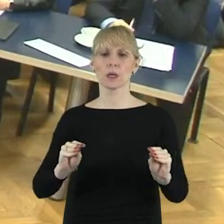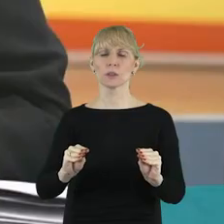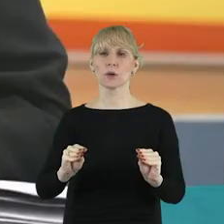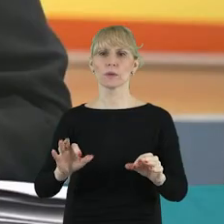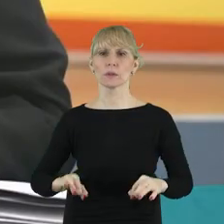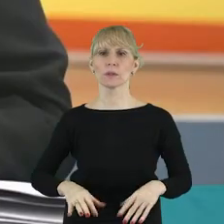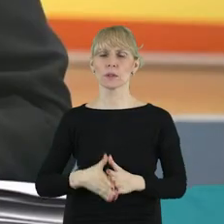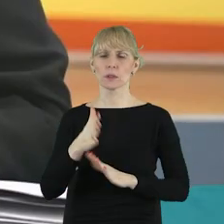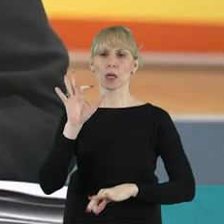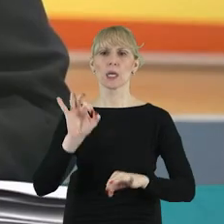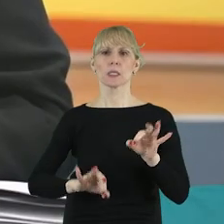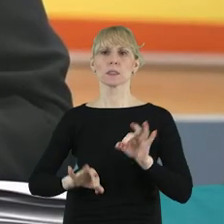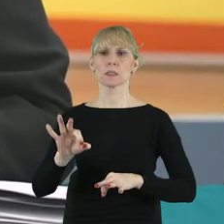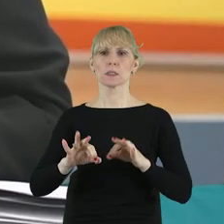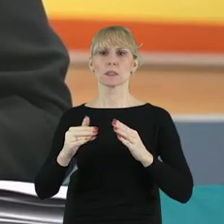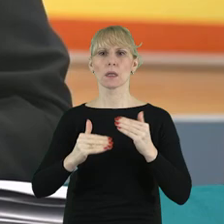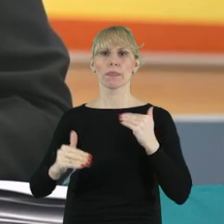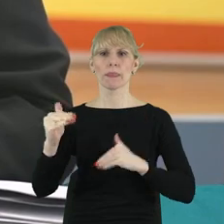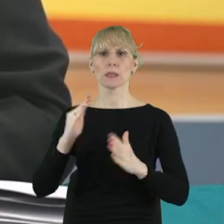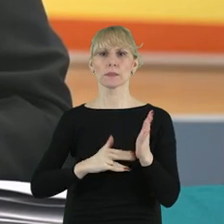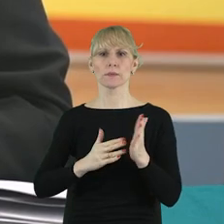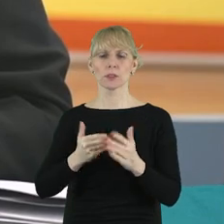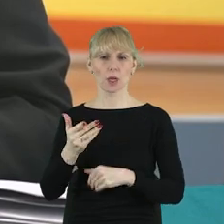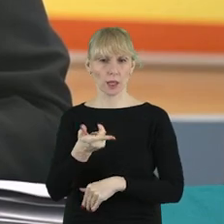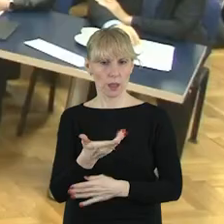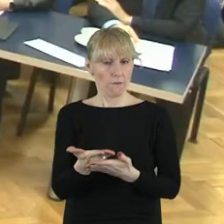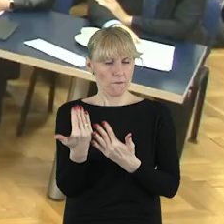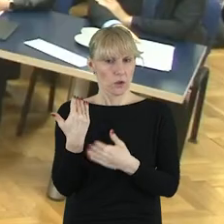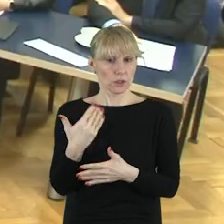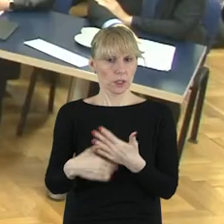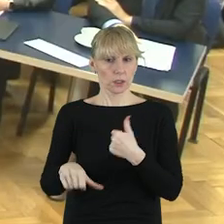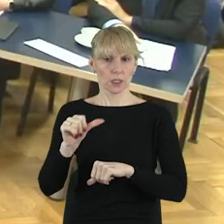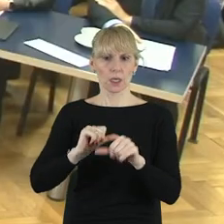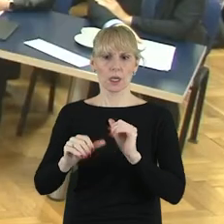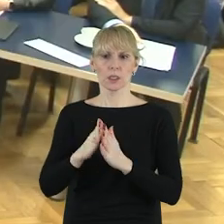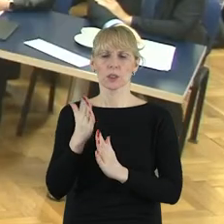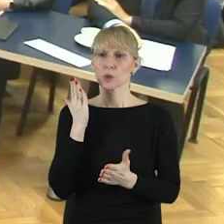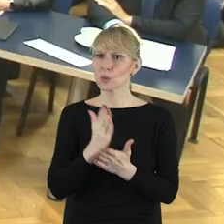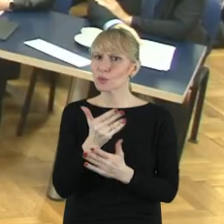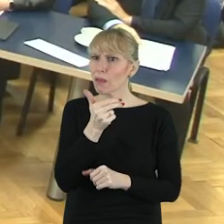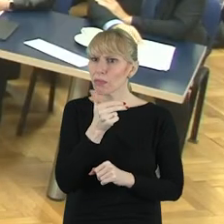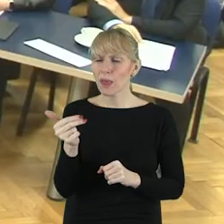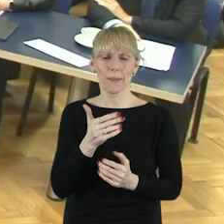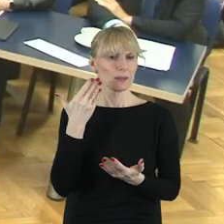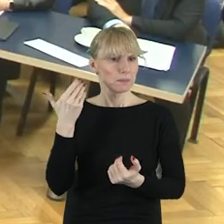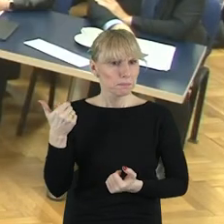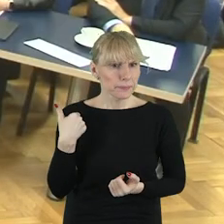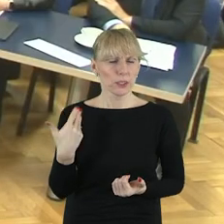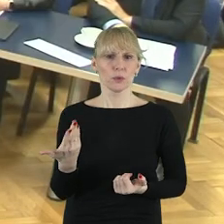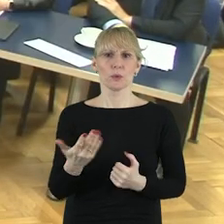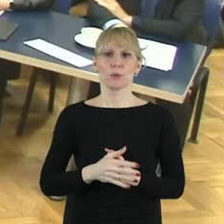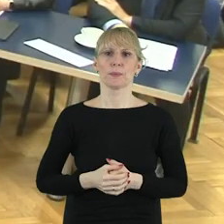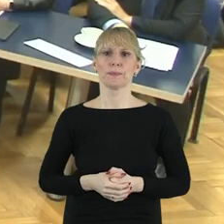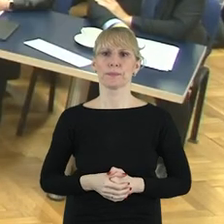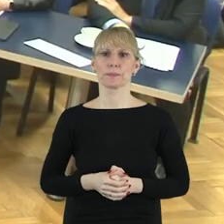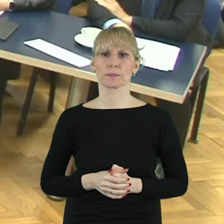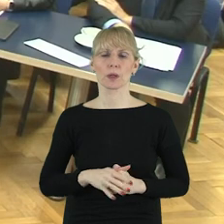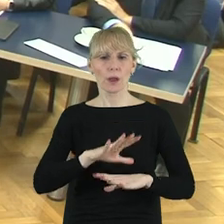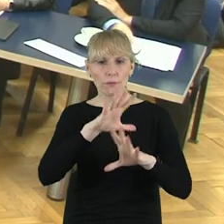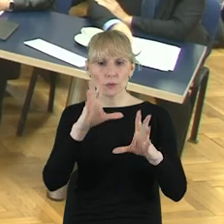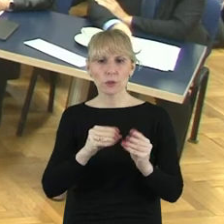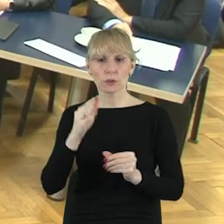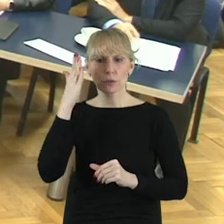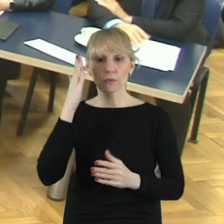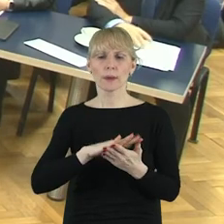Szanowni Państwo, sesje nadzwyczajne w ostatnich latach miały miejsce wielokrotnie i ten temat poruszaliśmy. Wszyscy doskonale radni wiemy,